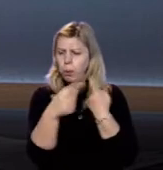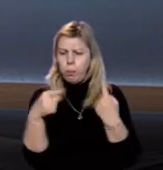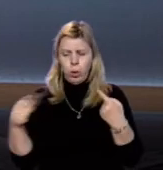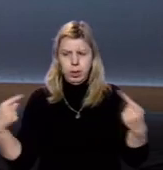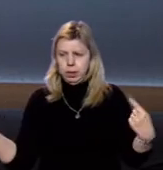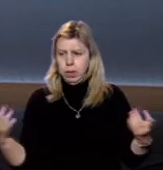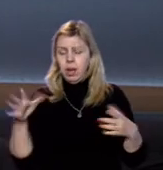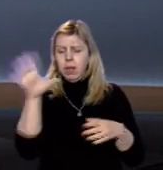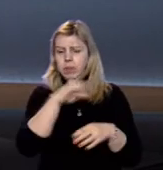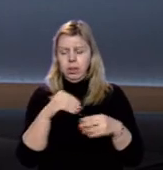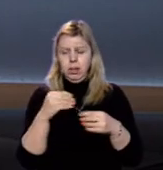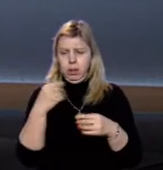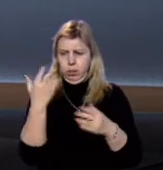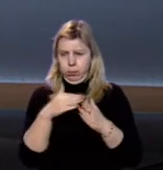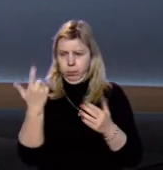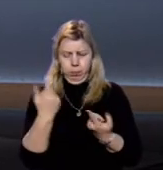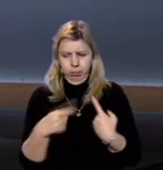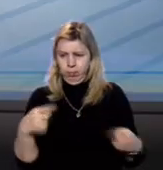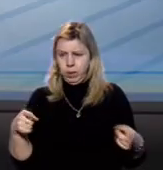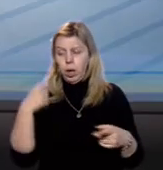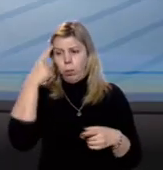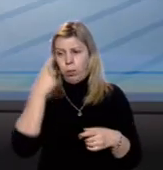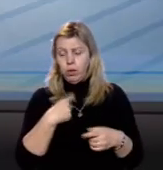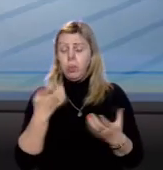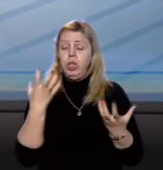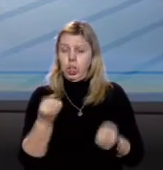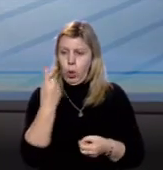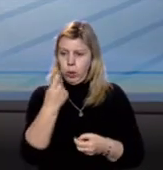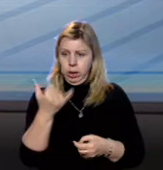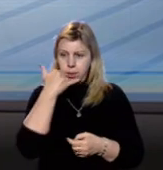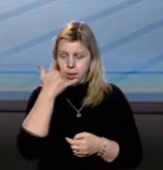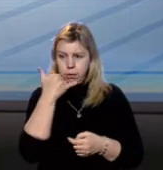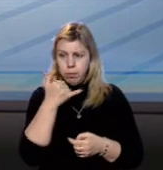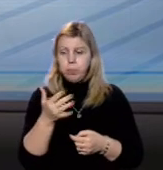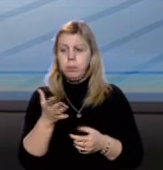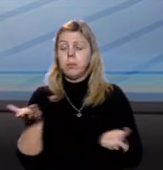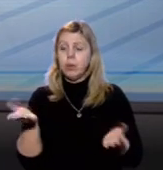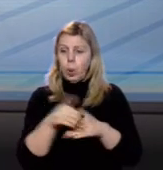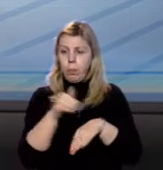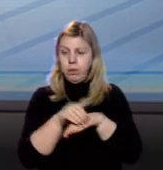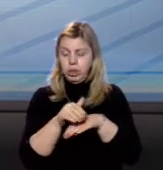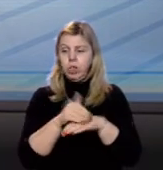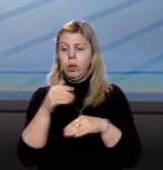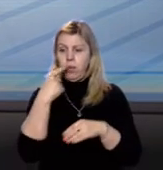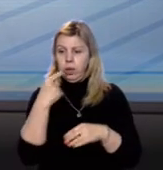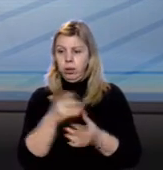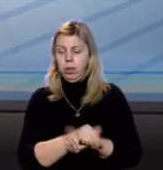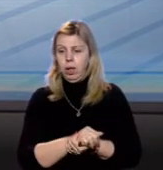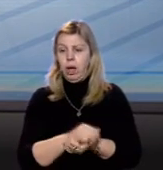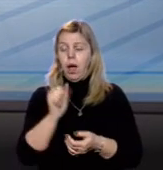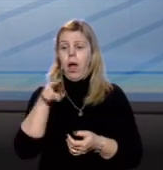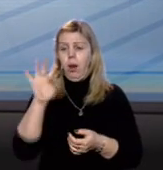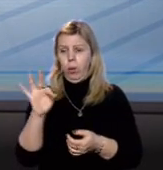домогосподарстві сума відрізняється. Повідомляю, що маємо ще один телефонний дзвінок. Добрий вечір, говоріть. Добрий вечір.